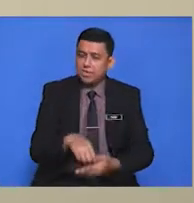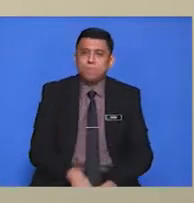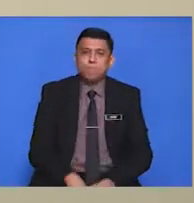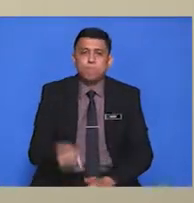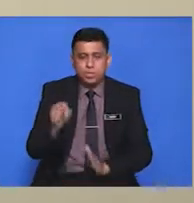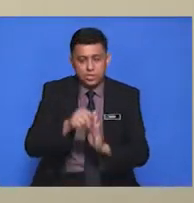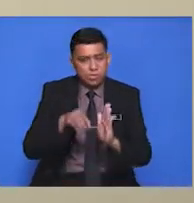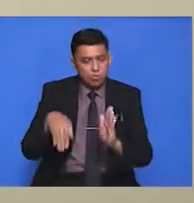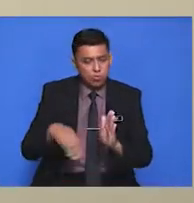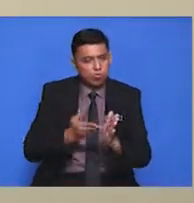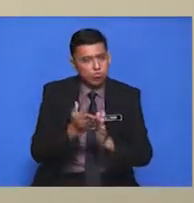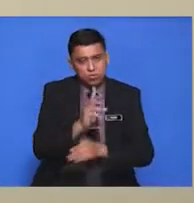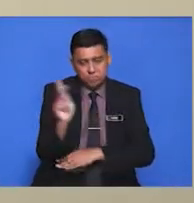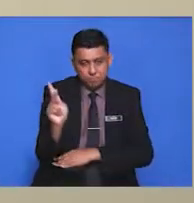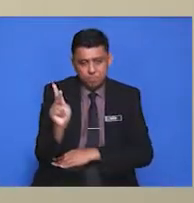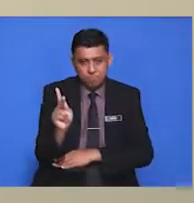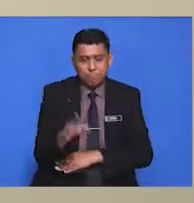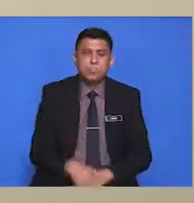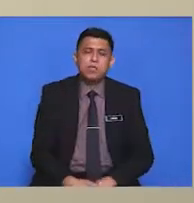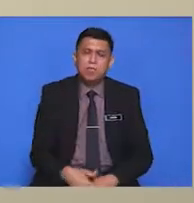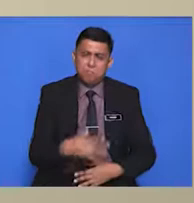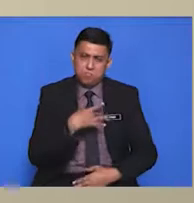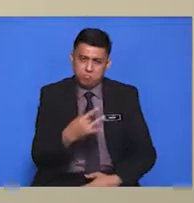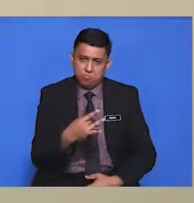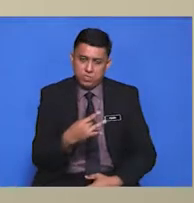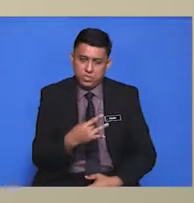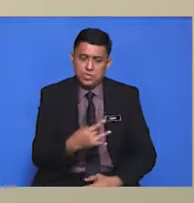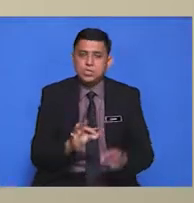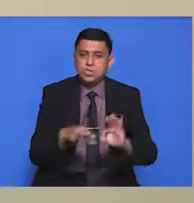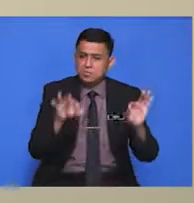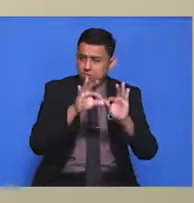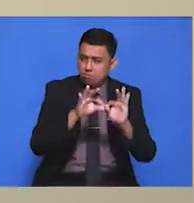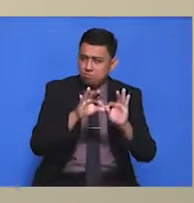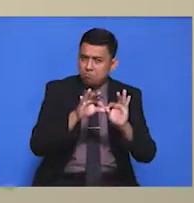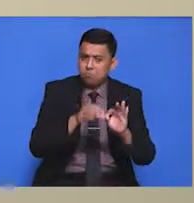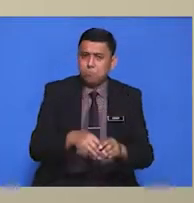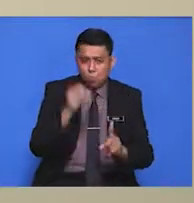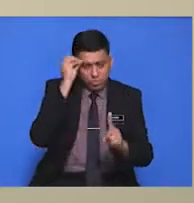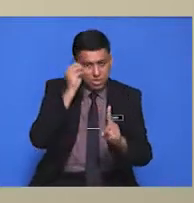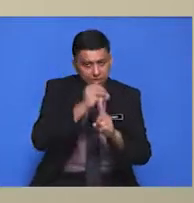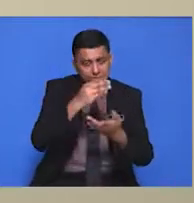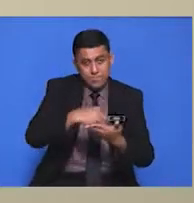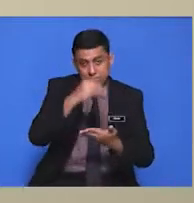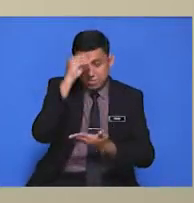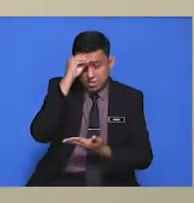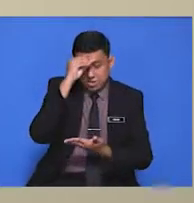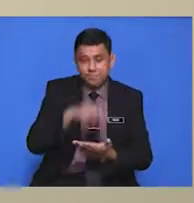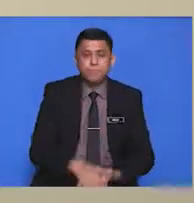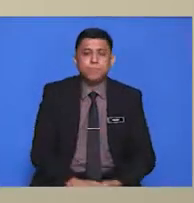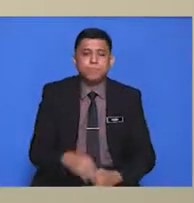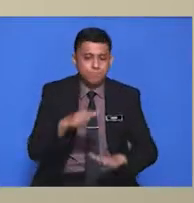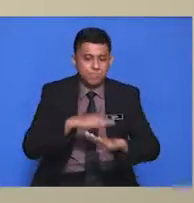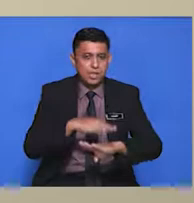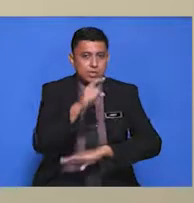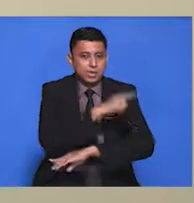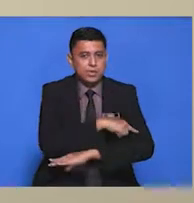Sebelum cikgu teruskan, suka cikgu ingin menyatakan objektif pelajaran yang perlu dicapai oleh murid-murid pada hari